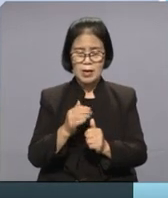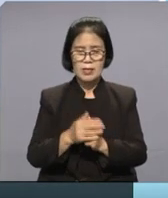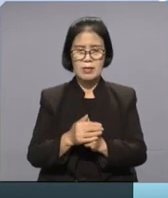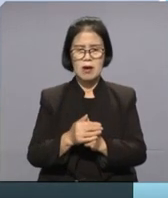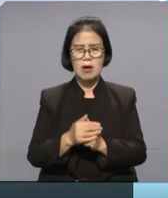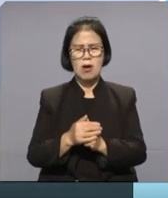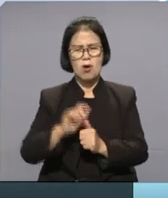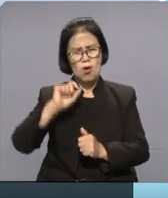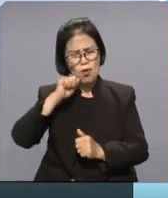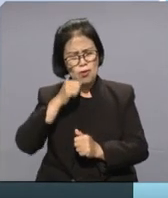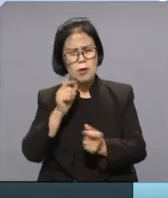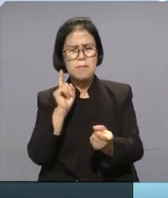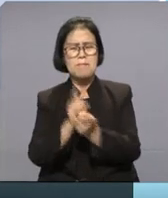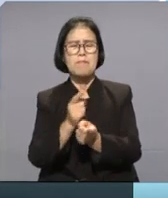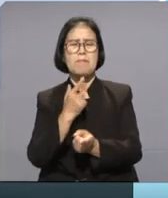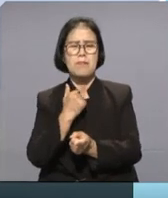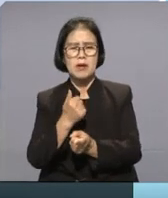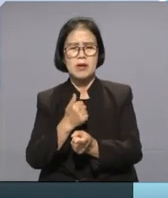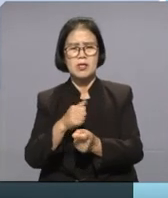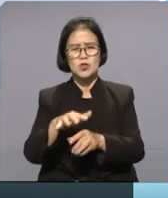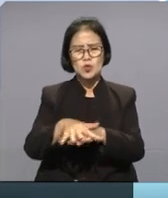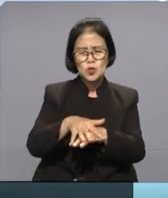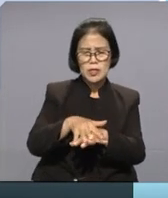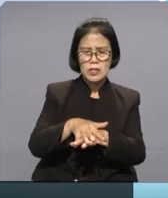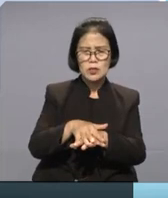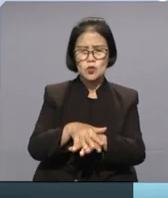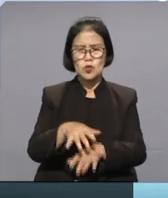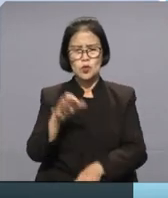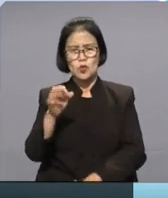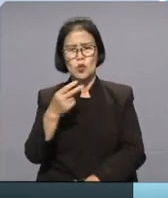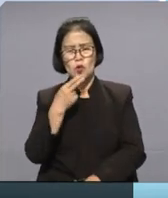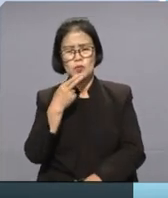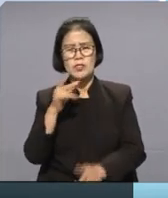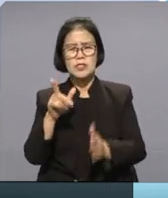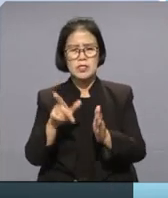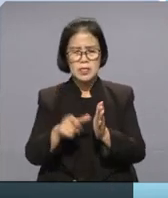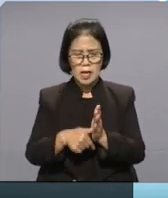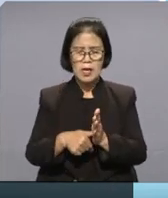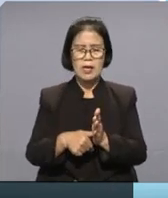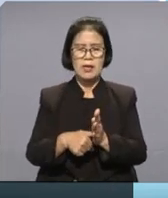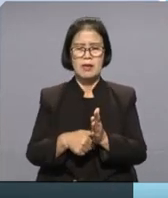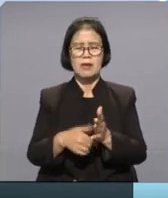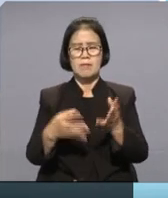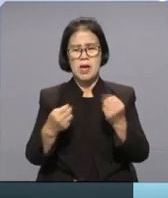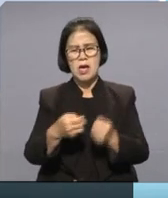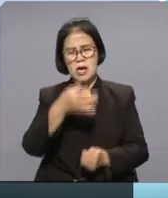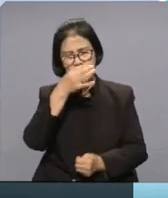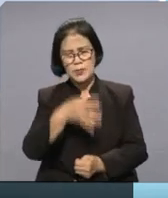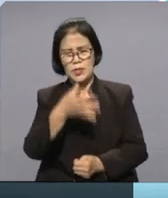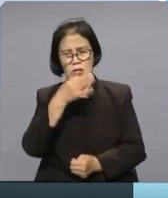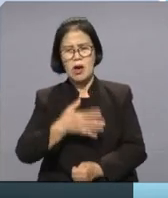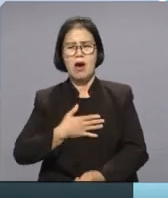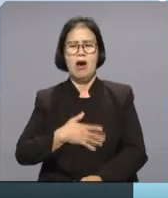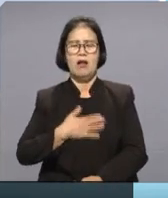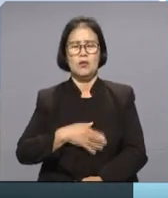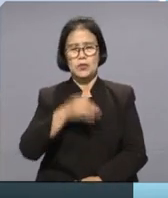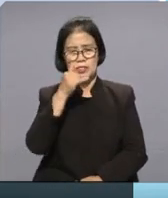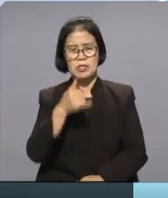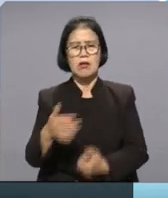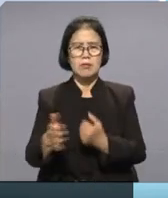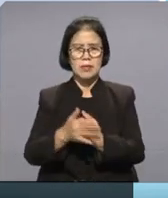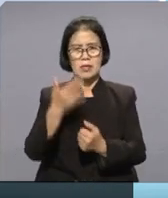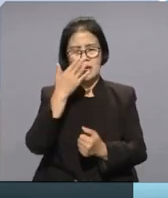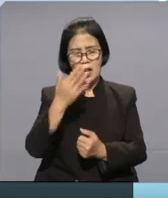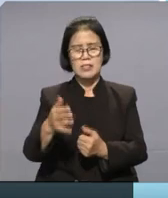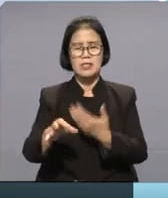배고픔을 겪어봤어요. 당이 조직도 없고 돈도 없는 상황에서 황야에서 얼마나 힘든 걸 알기 때문에 이준석 대표는